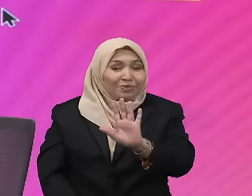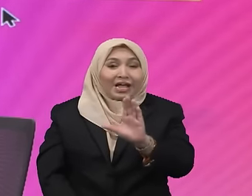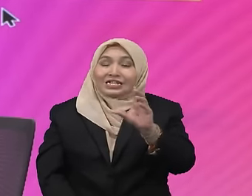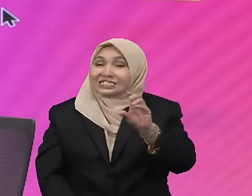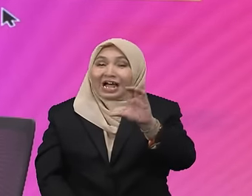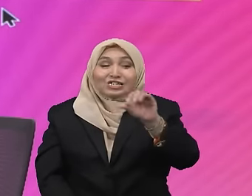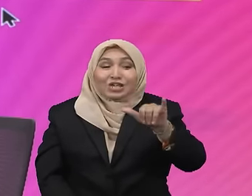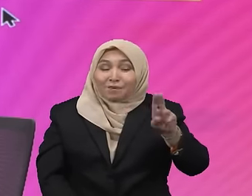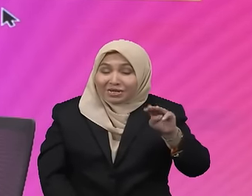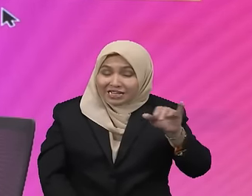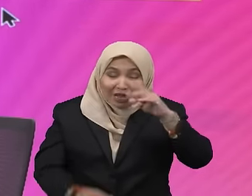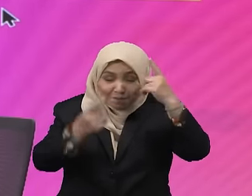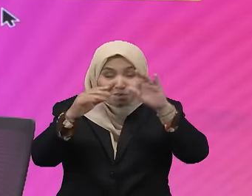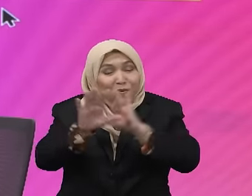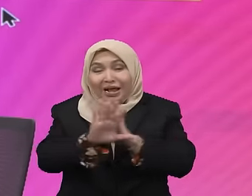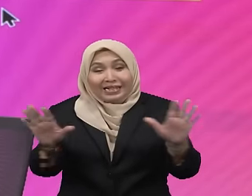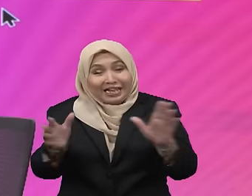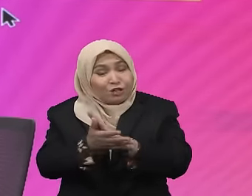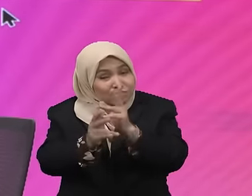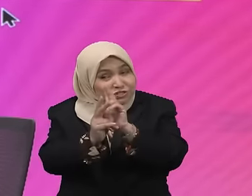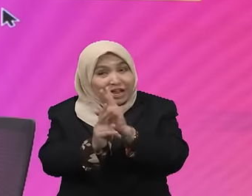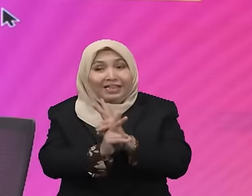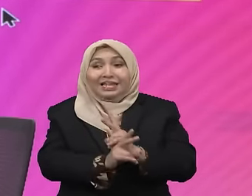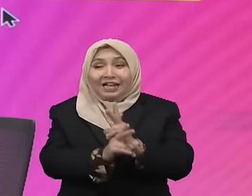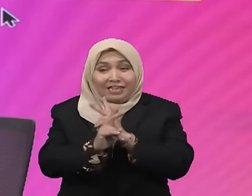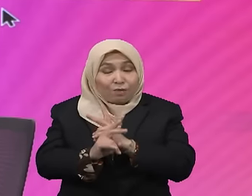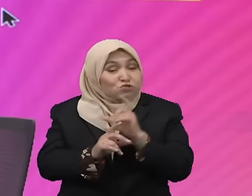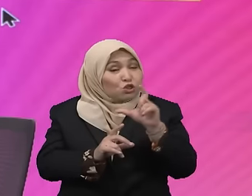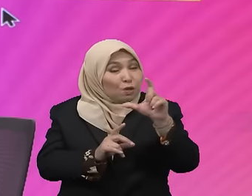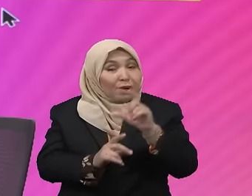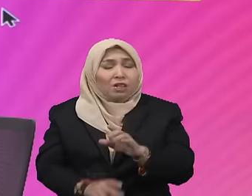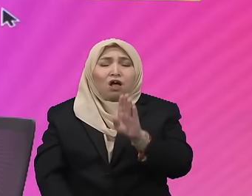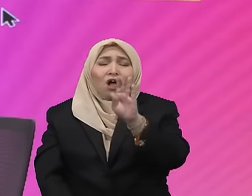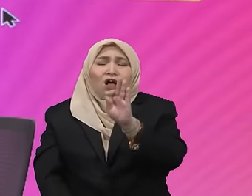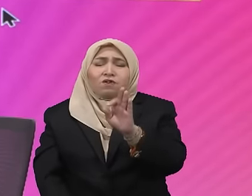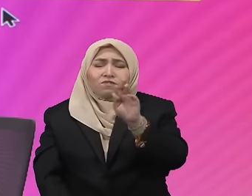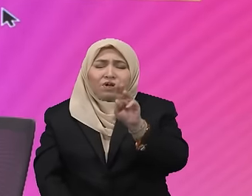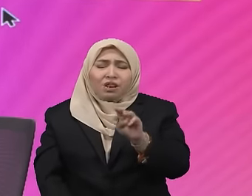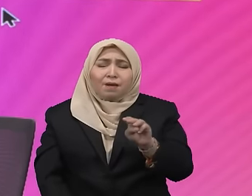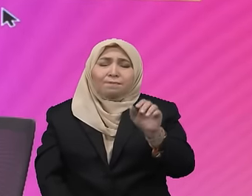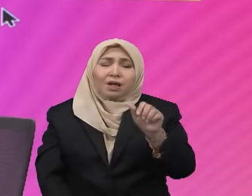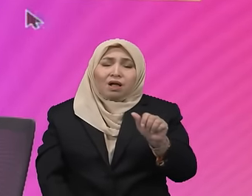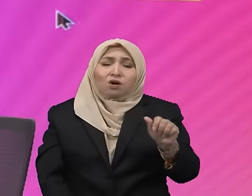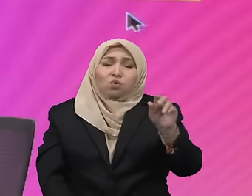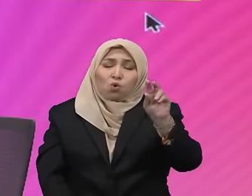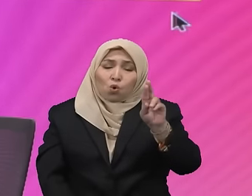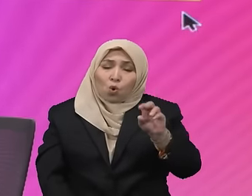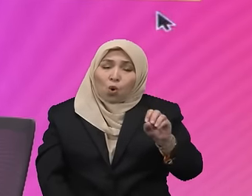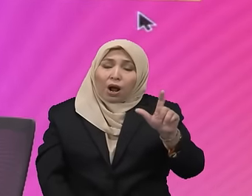pun bukan. Ah, bukan lah. Ah, jadi kena hati-hati. Jadi kena tebal. فَلَمَّا